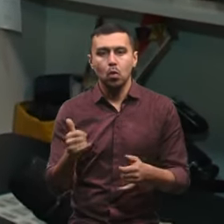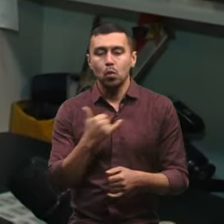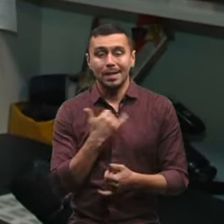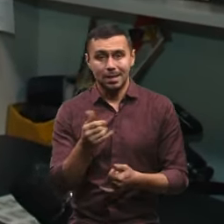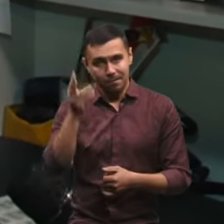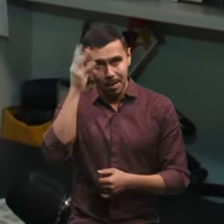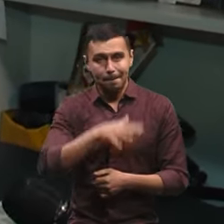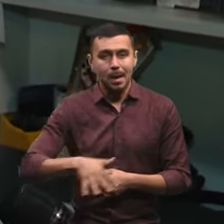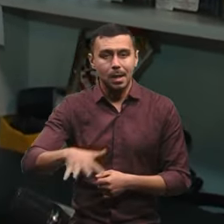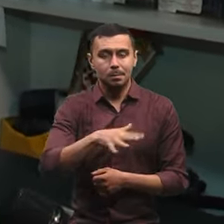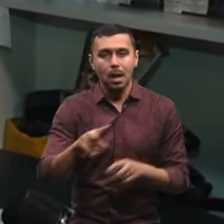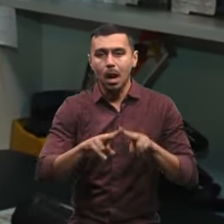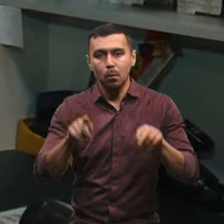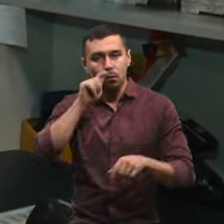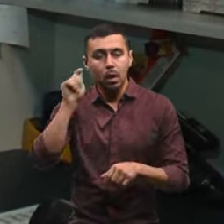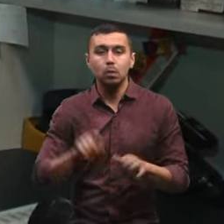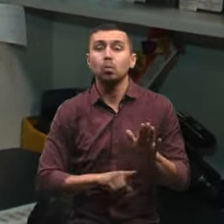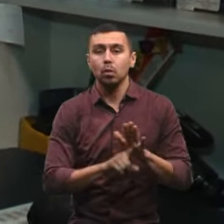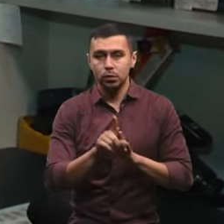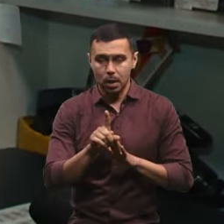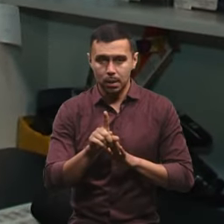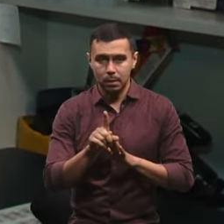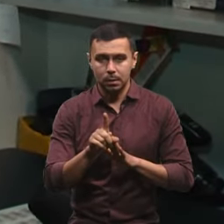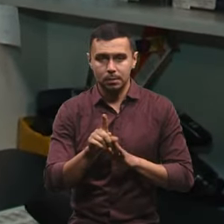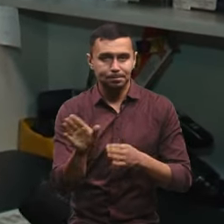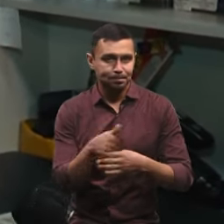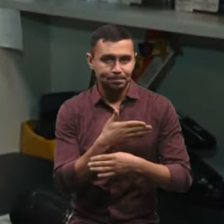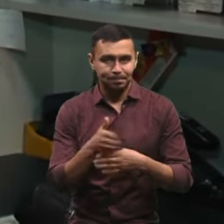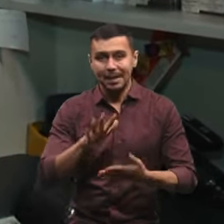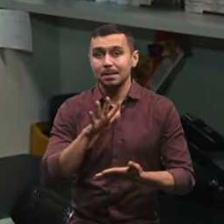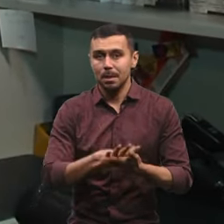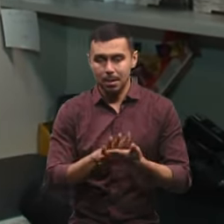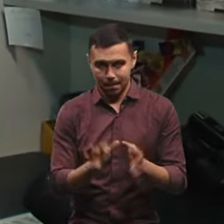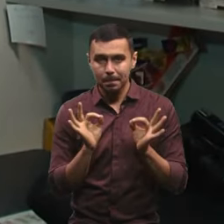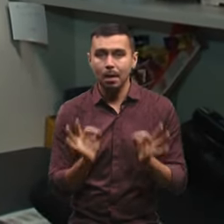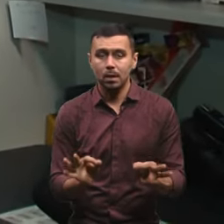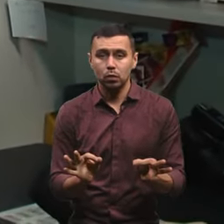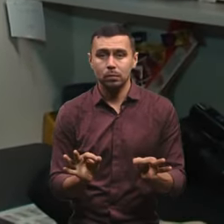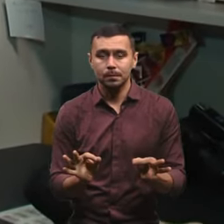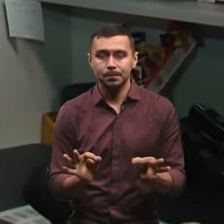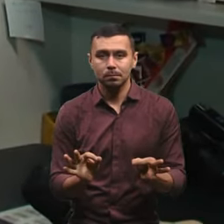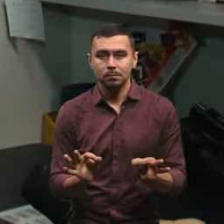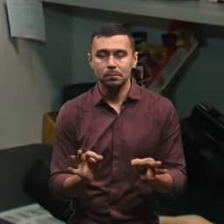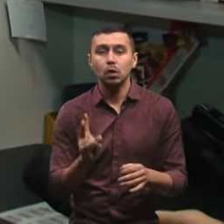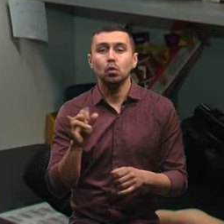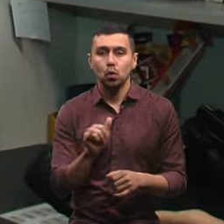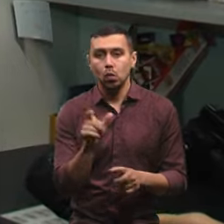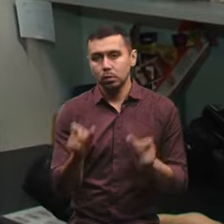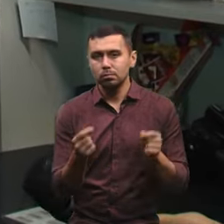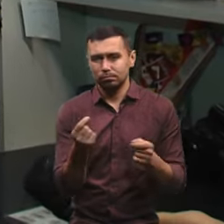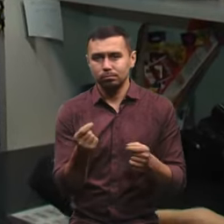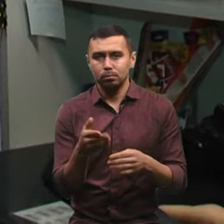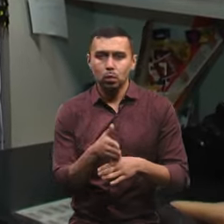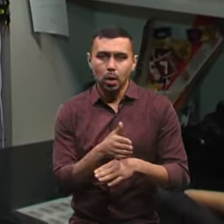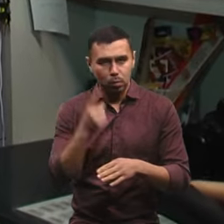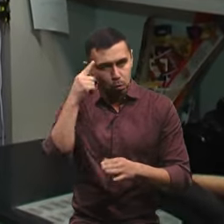так же само по Україні, почали, тобто, сортувати сміття, правильно? Ну, тобто, люди потихеньку розуміють,